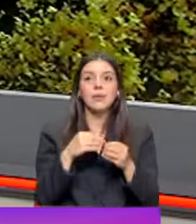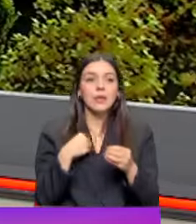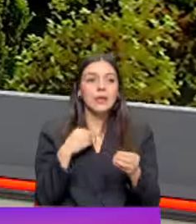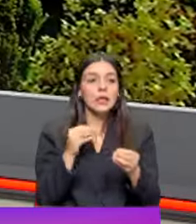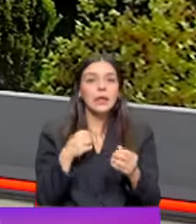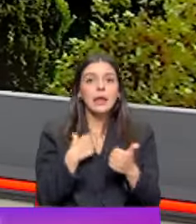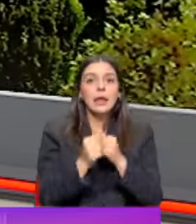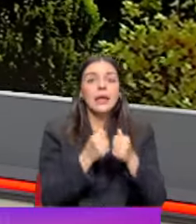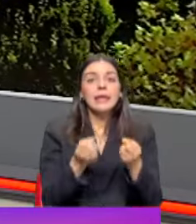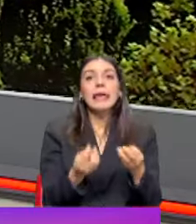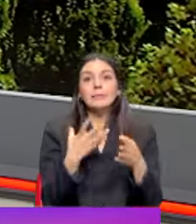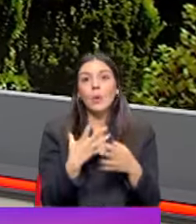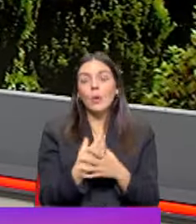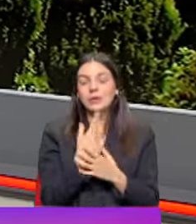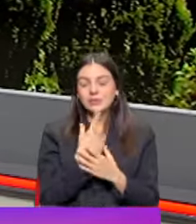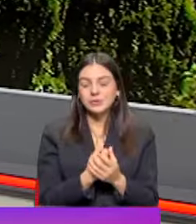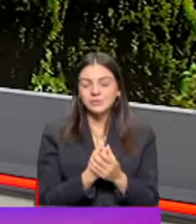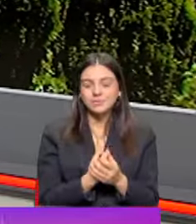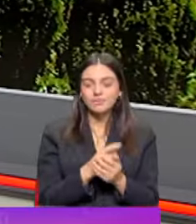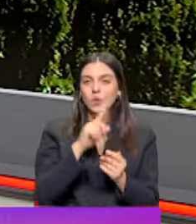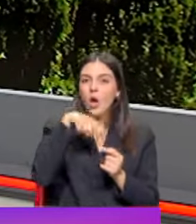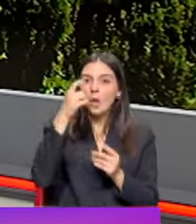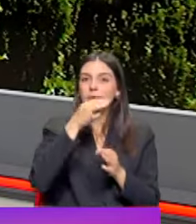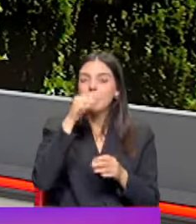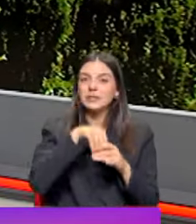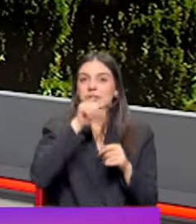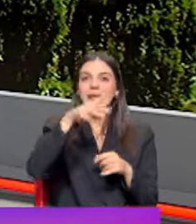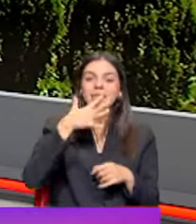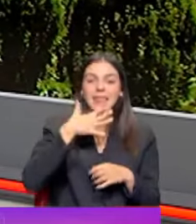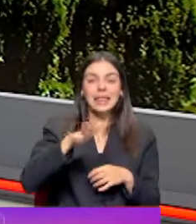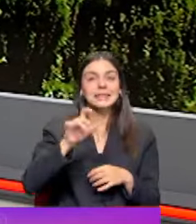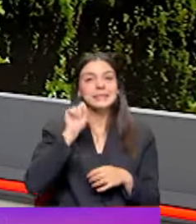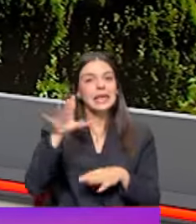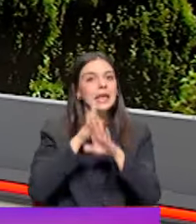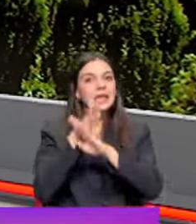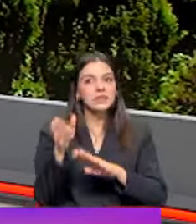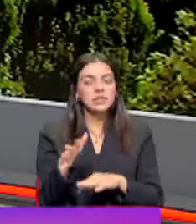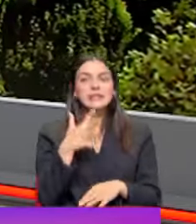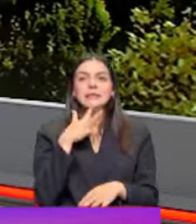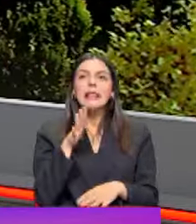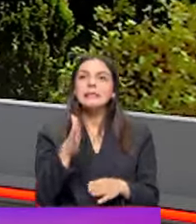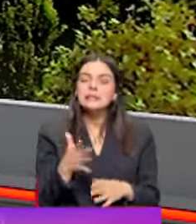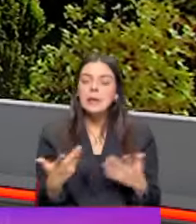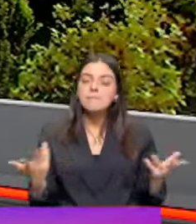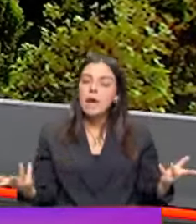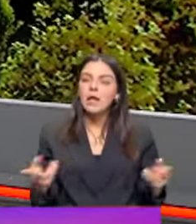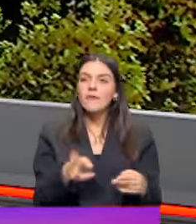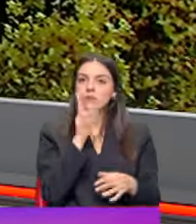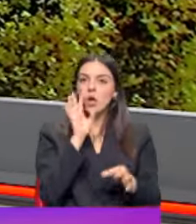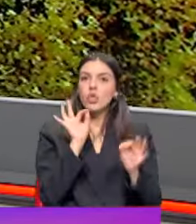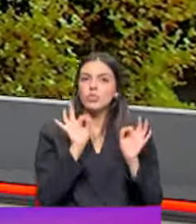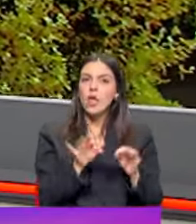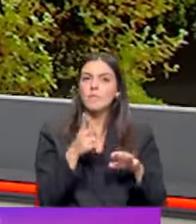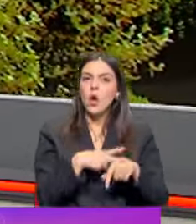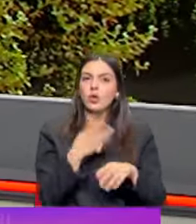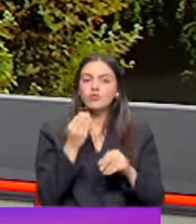mesajı göndermiş. Bir diğer haber için sizi Denizli'ye doğru götüreceğim. Denizli'de maalesef son dönemde örneğine çok